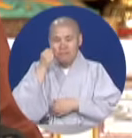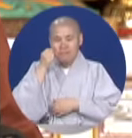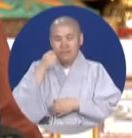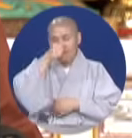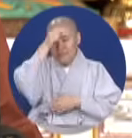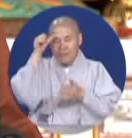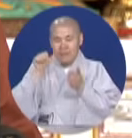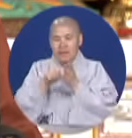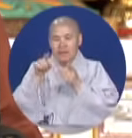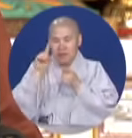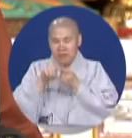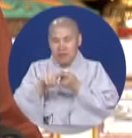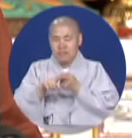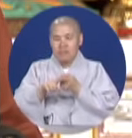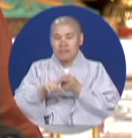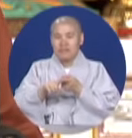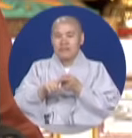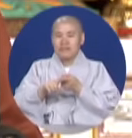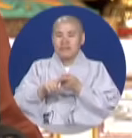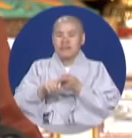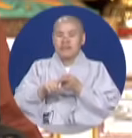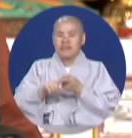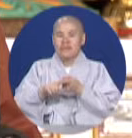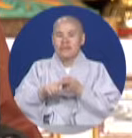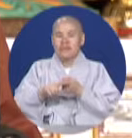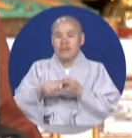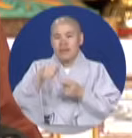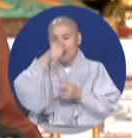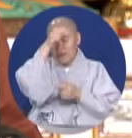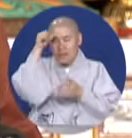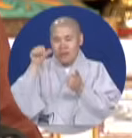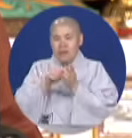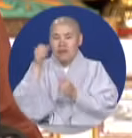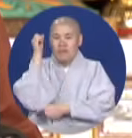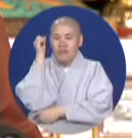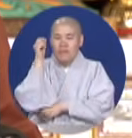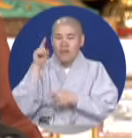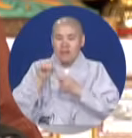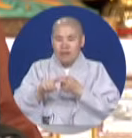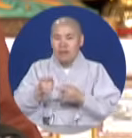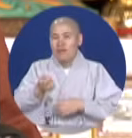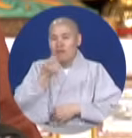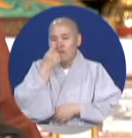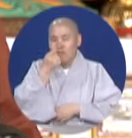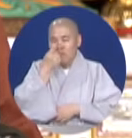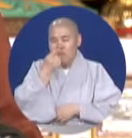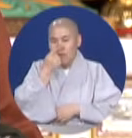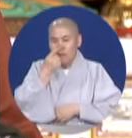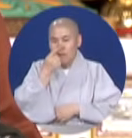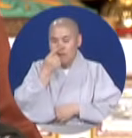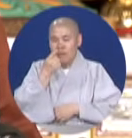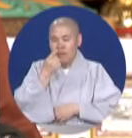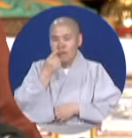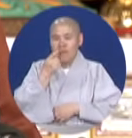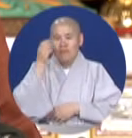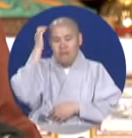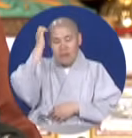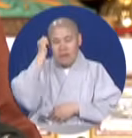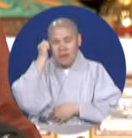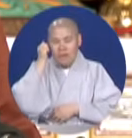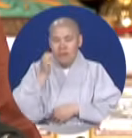인생 자체에 대한 것은. 그 인생 자체에 대한 것을 배우고 익히는 것이 그게